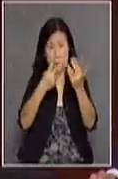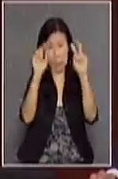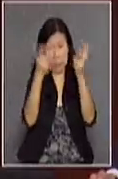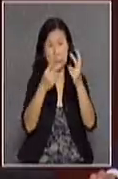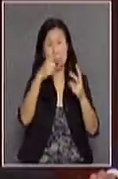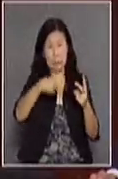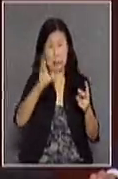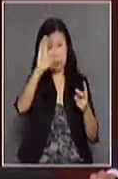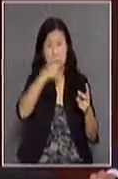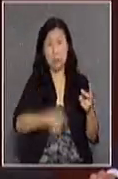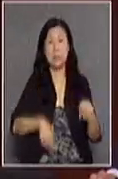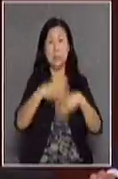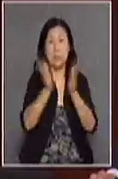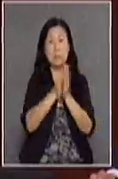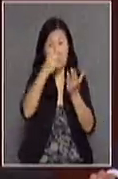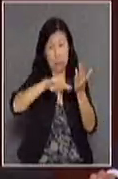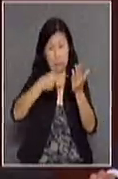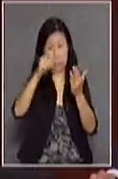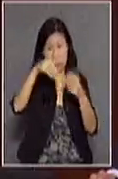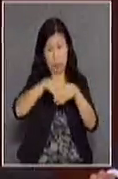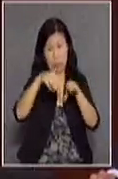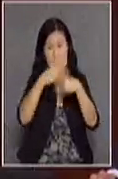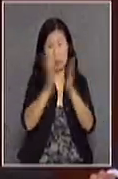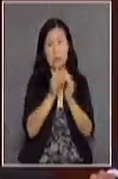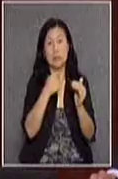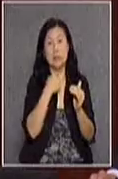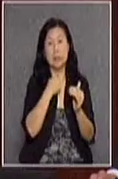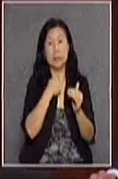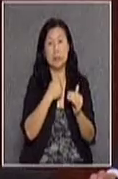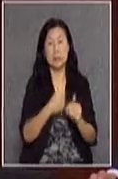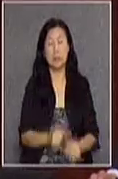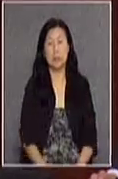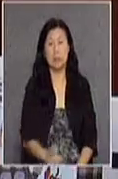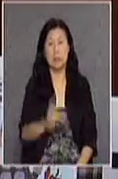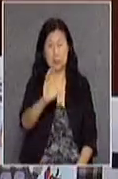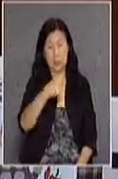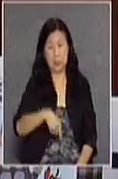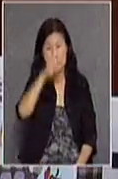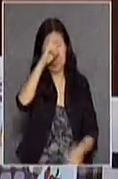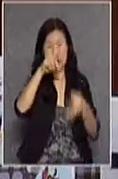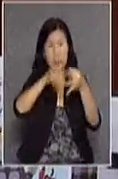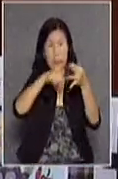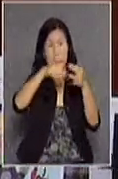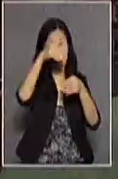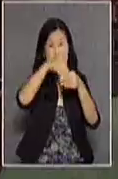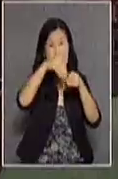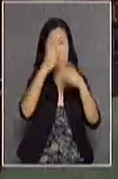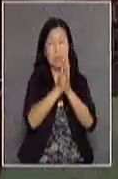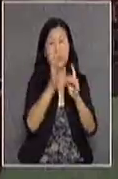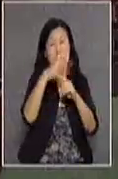議員動議的修正案，予以通過。現在付諸表決。陳志全議員要求記名表決，表決鐘響一分鐘。